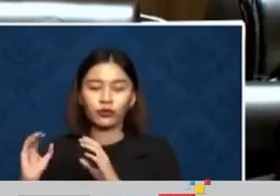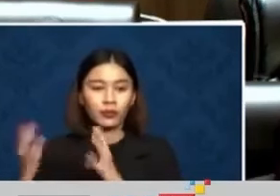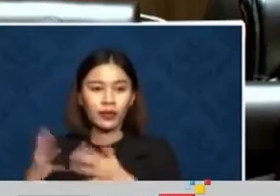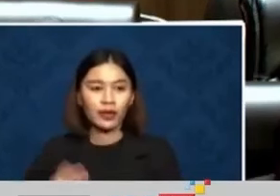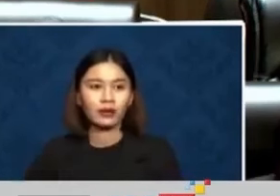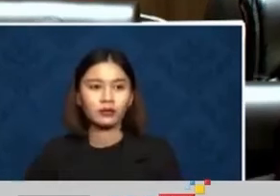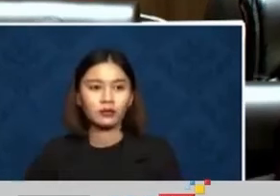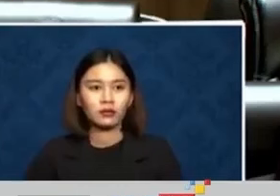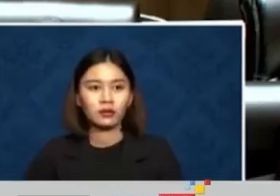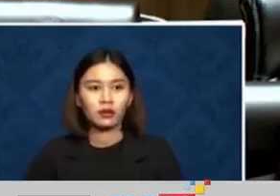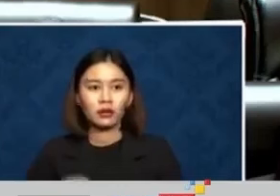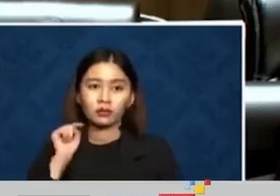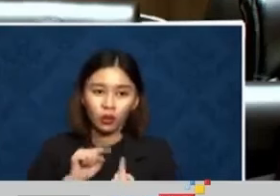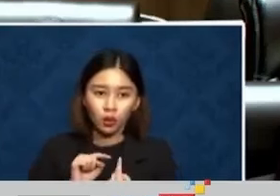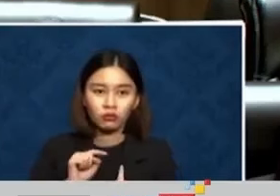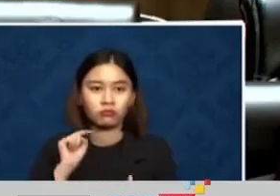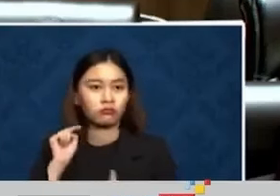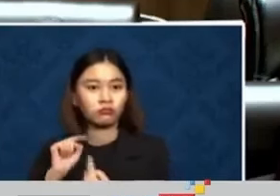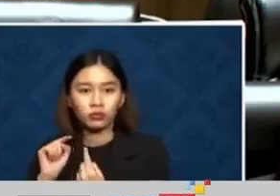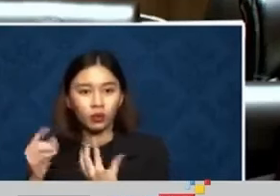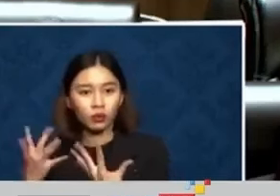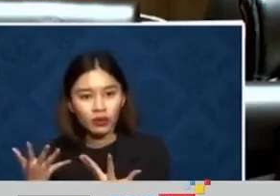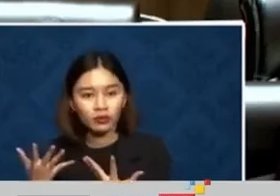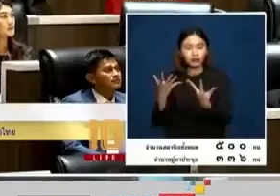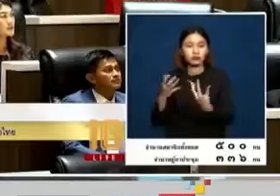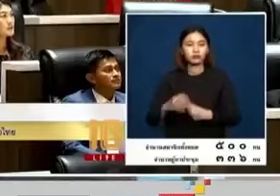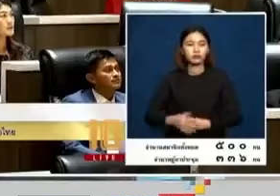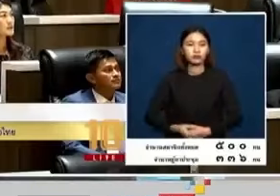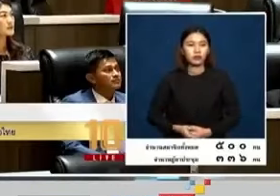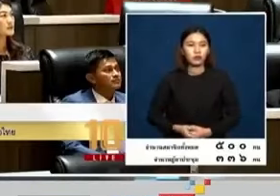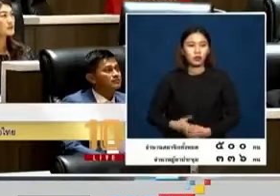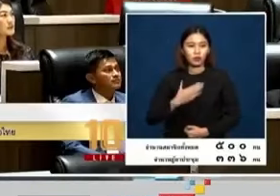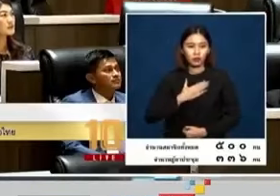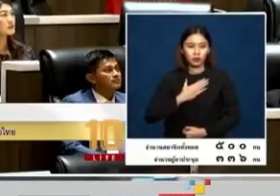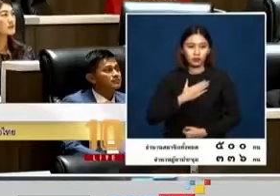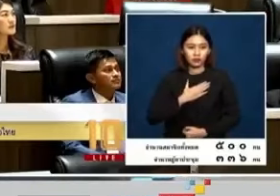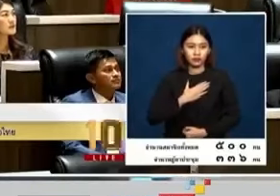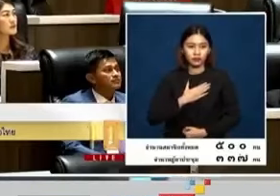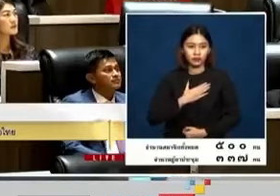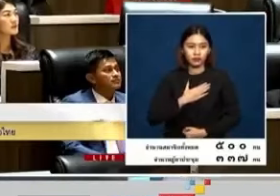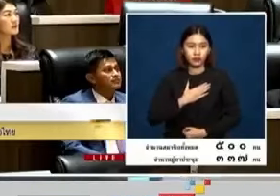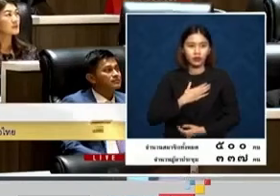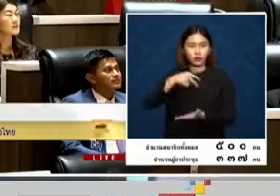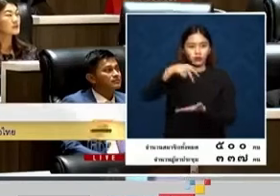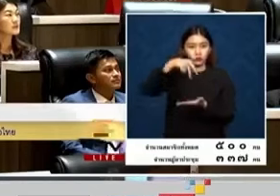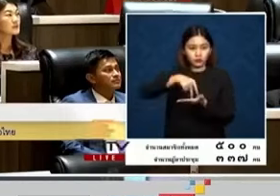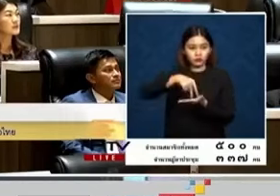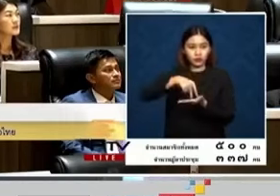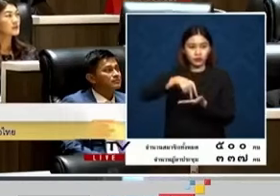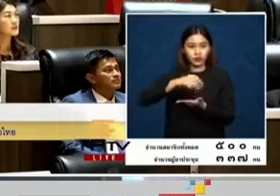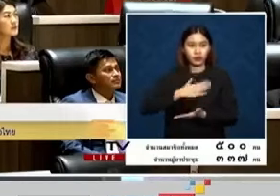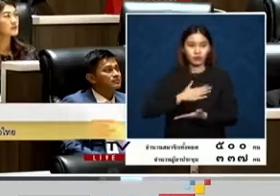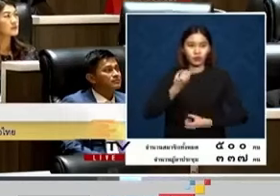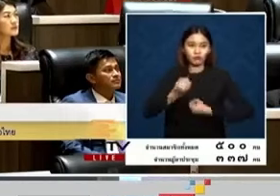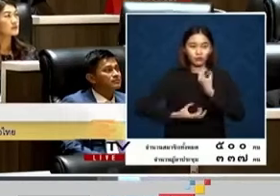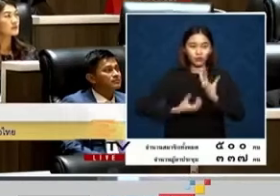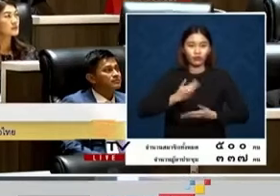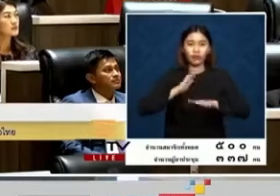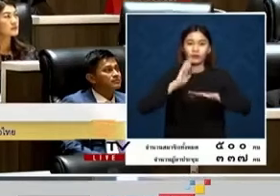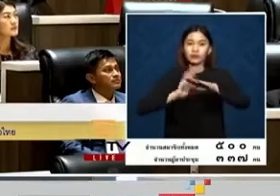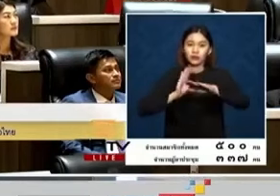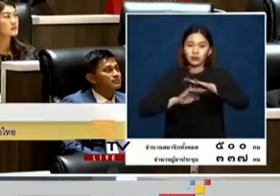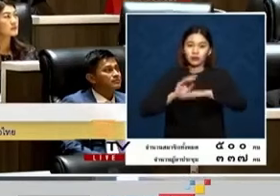าเป็นจาตุรงคสันนิบาตอ่ะคือมาโดยไม่ได้นัดหมาย อันนี้ลุกขึ้นโดยไม่ได้นัดหมาย เ